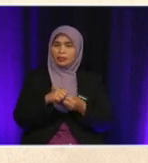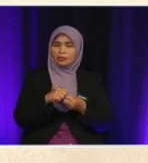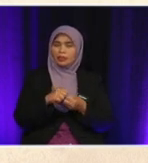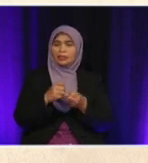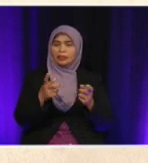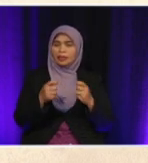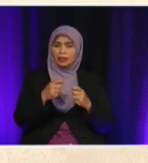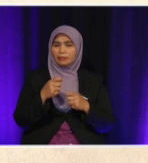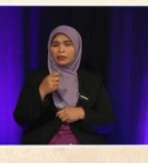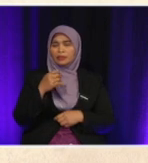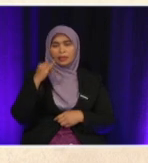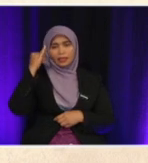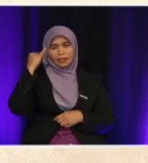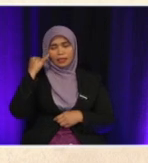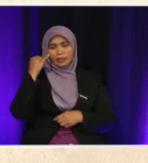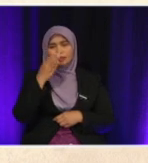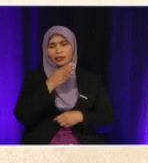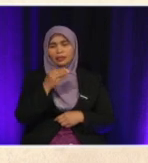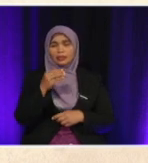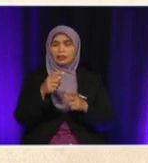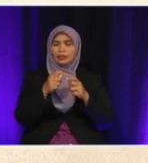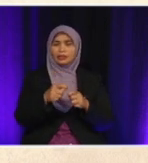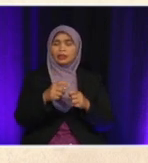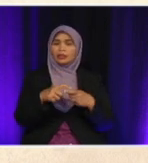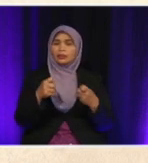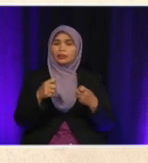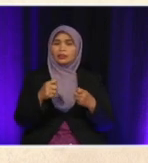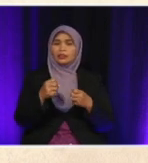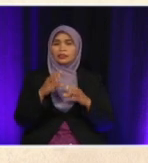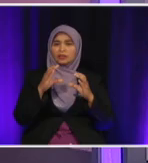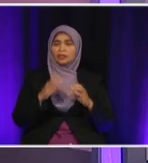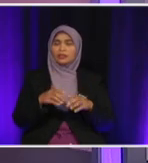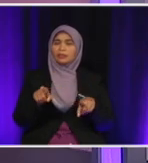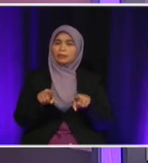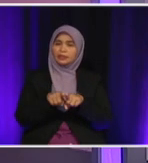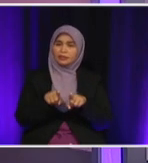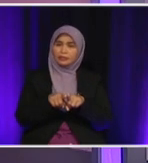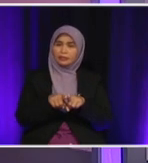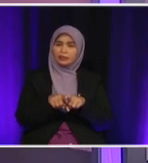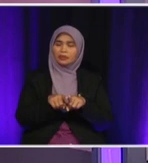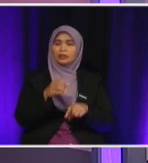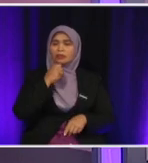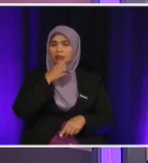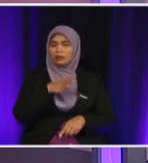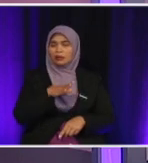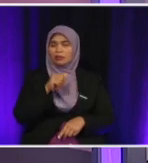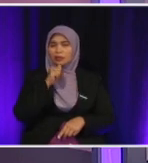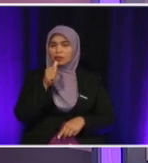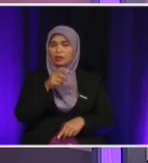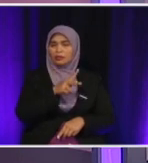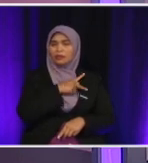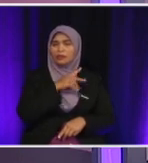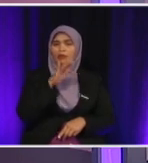pandangan dan menetapkan keputusan secara bersama Rasulullah bukannya pemerintah yang